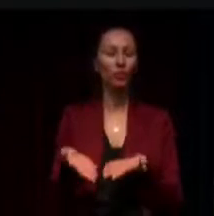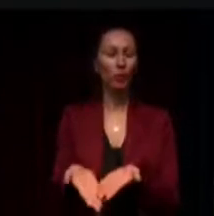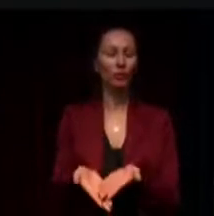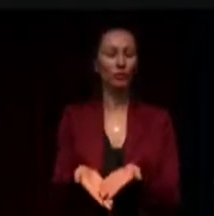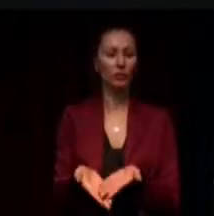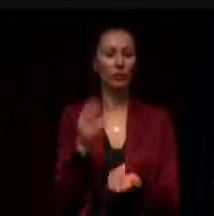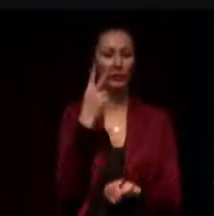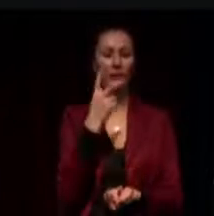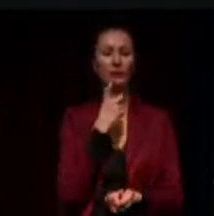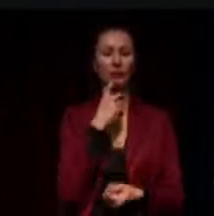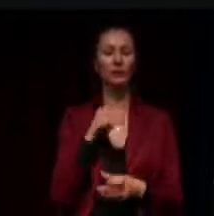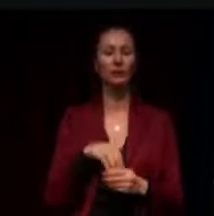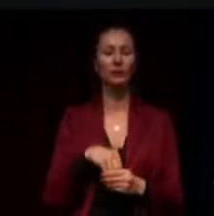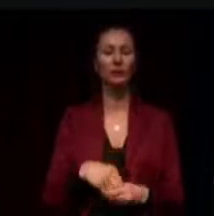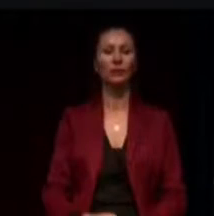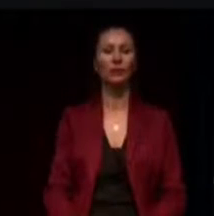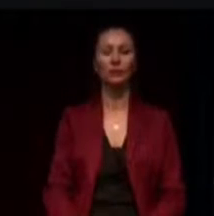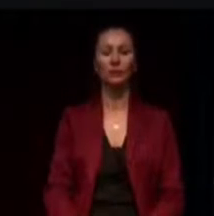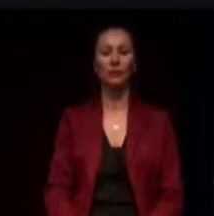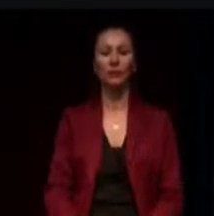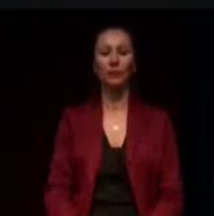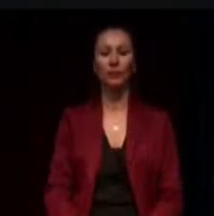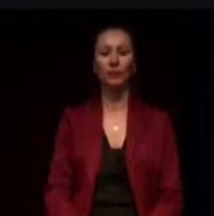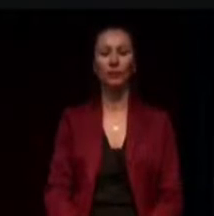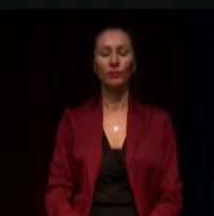arkadaşlar. Gerçekleşecek.